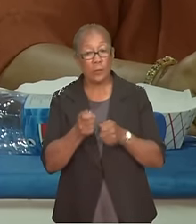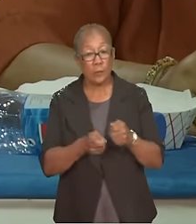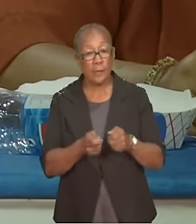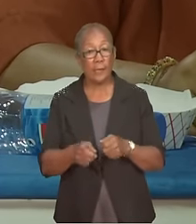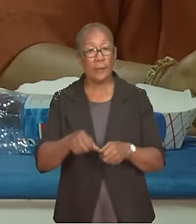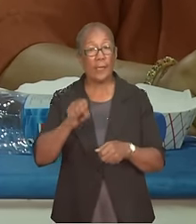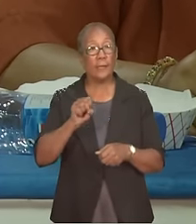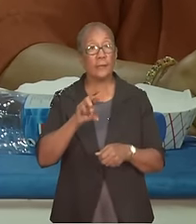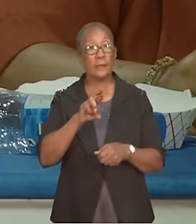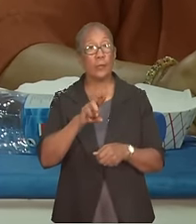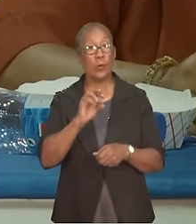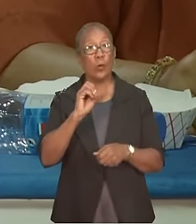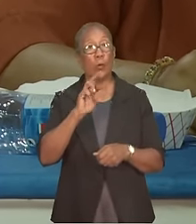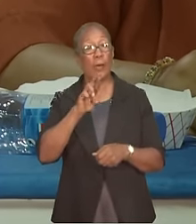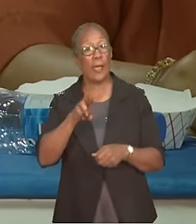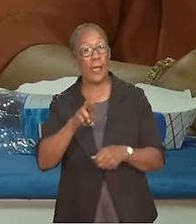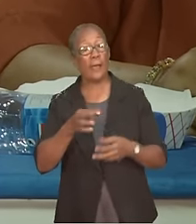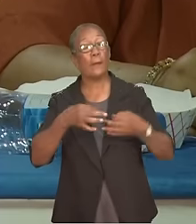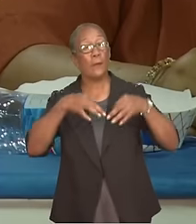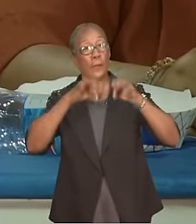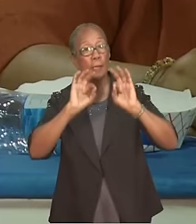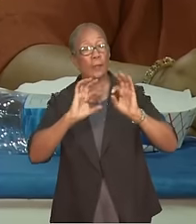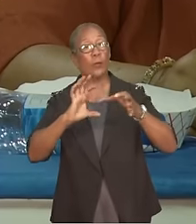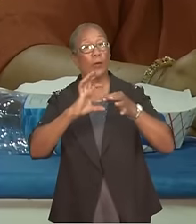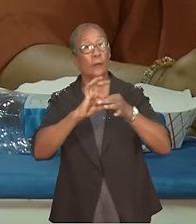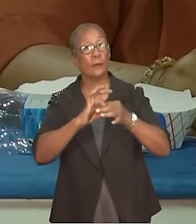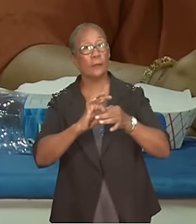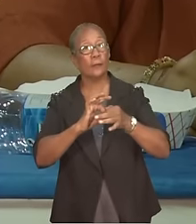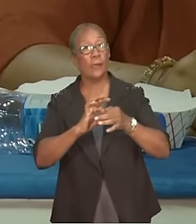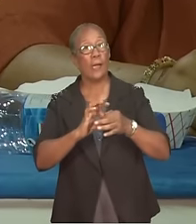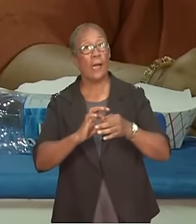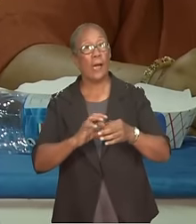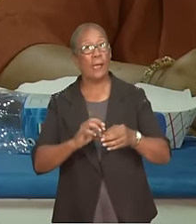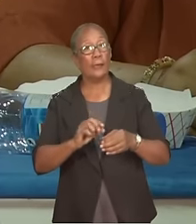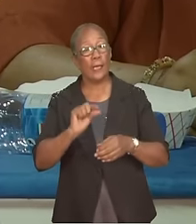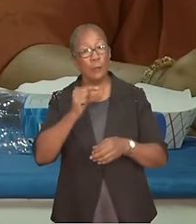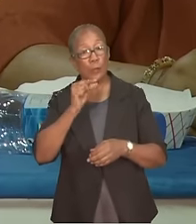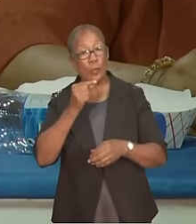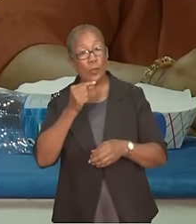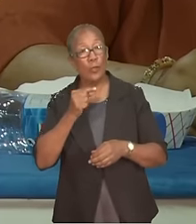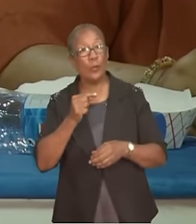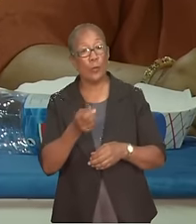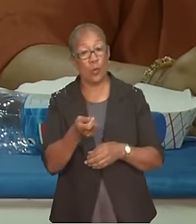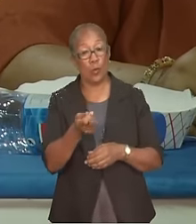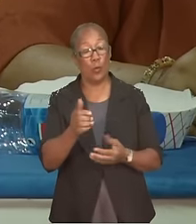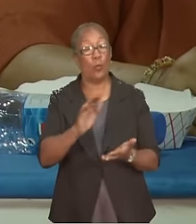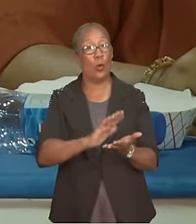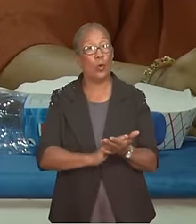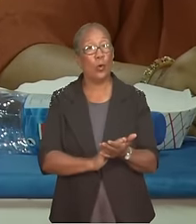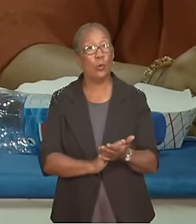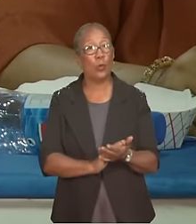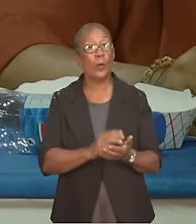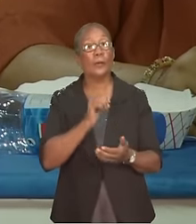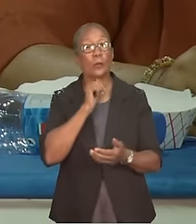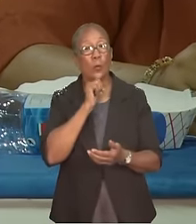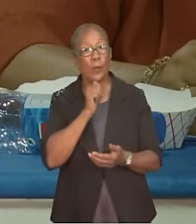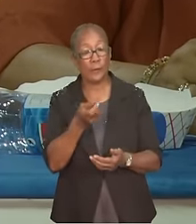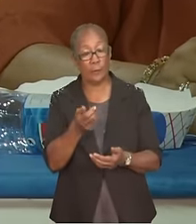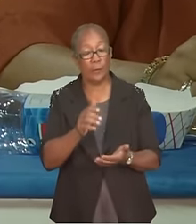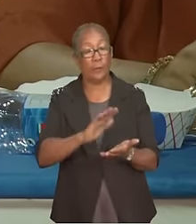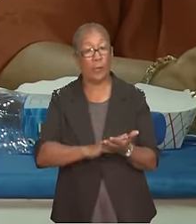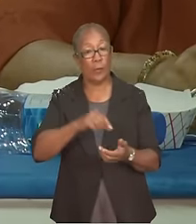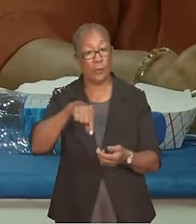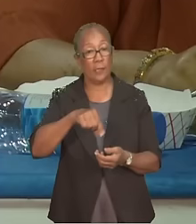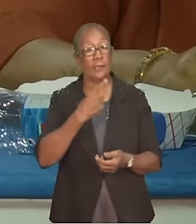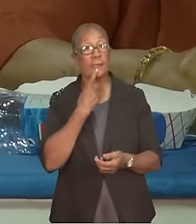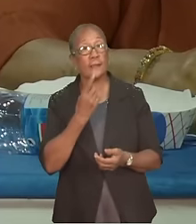SOR beter gekoppeld wordt, met name aan het minimumloon. Want het bedrag dat op dit moment genoemd is,